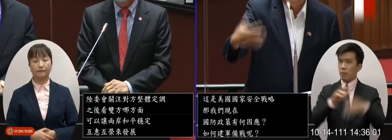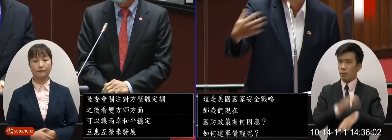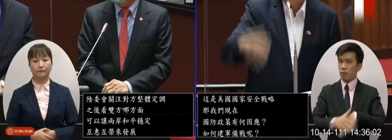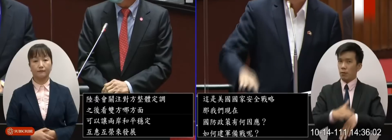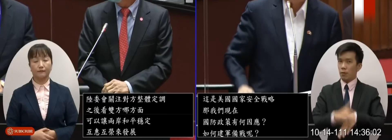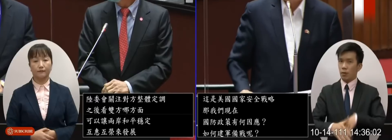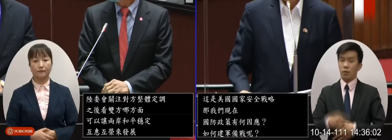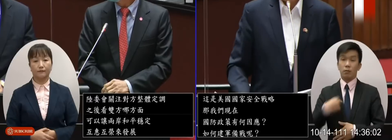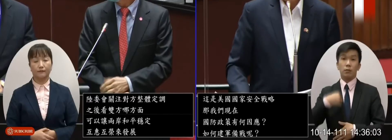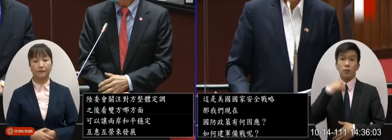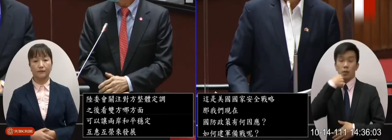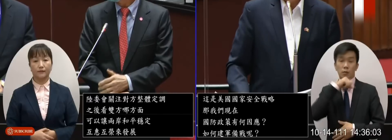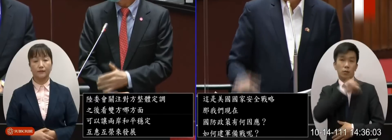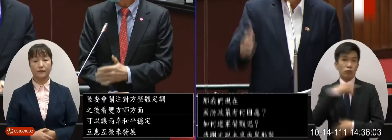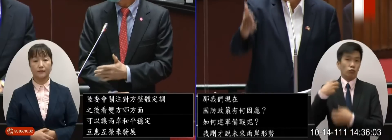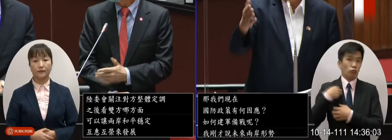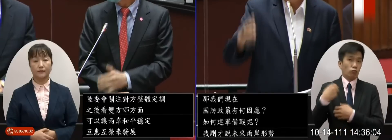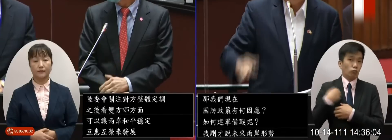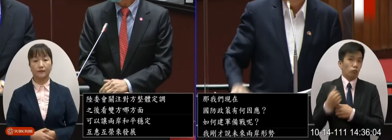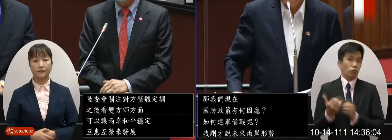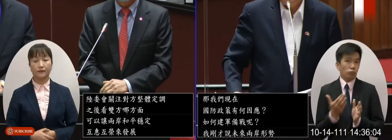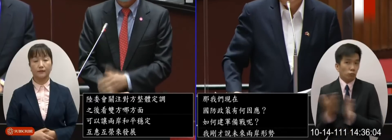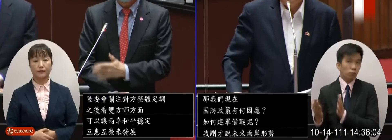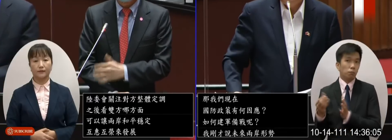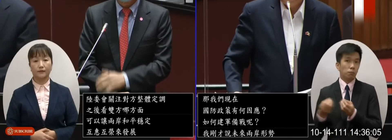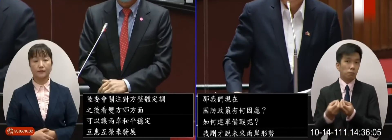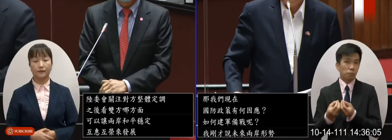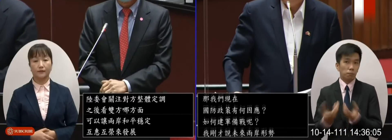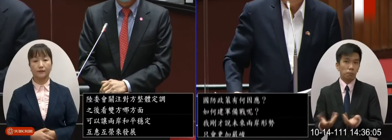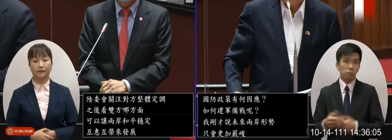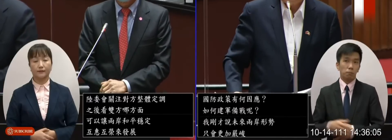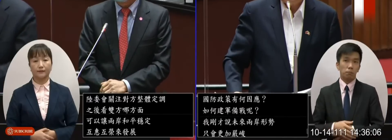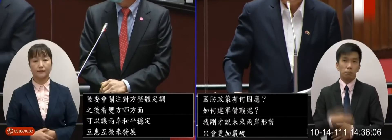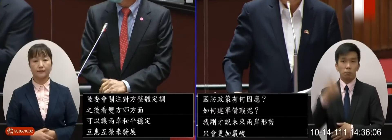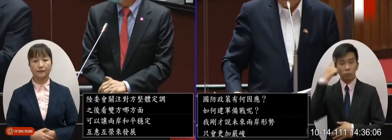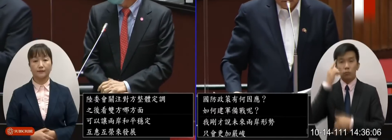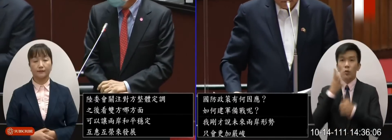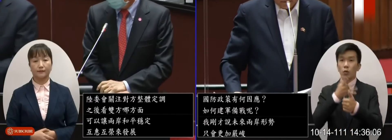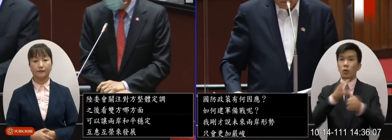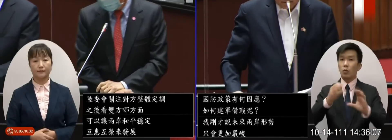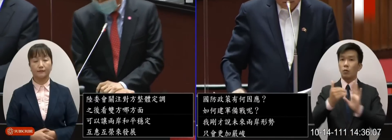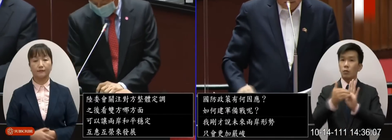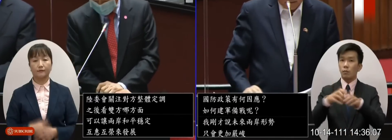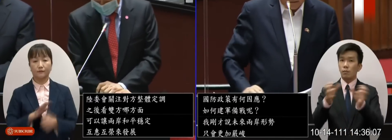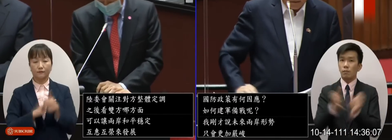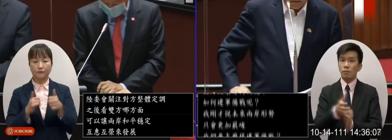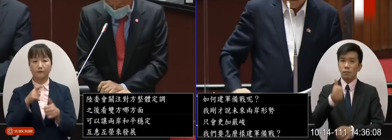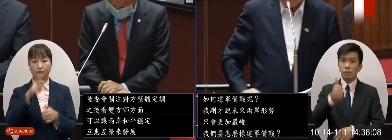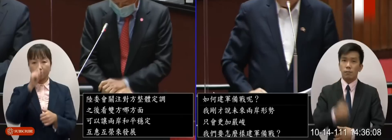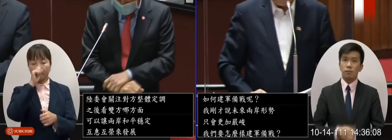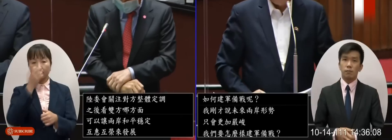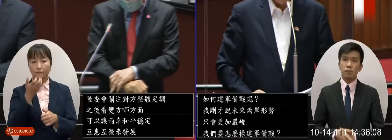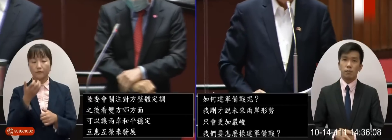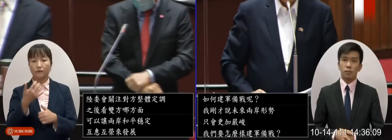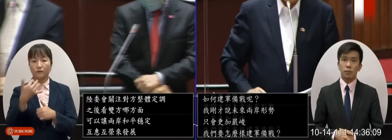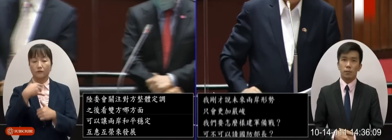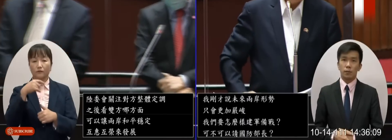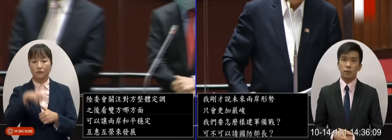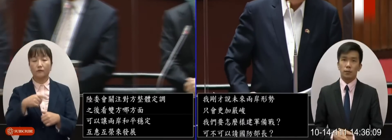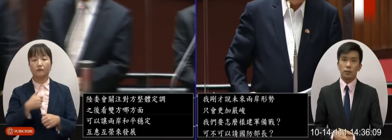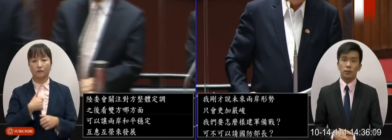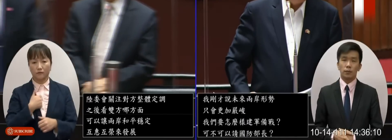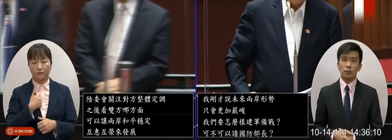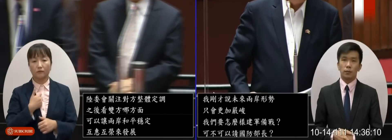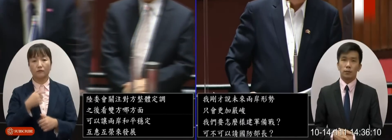样去建军备战？来，各位请国防部长。 对，委员好。那个委员刚刚问的，那个的